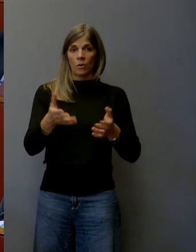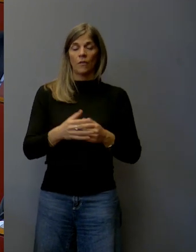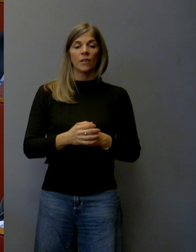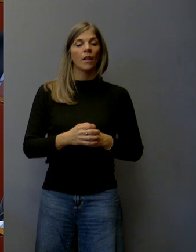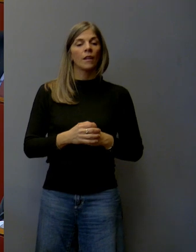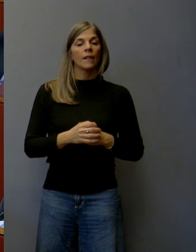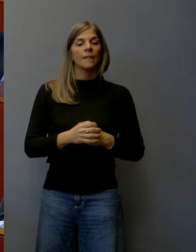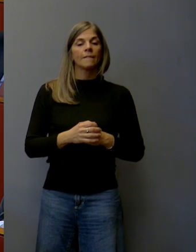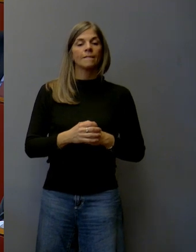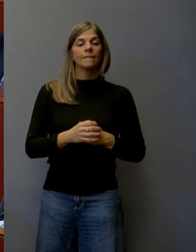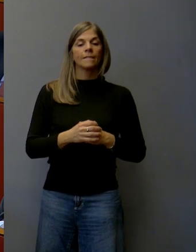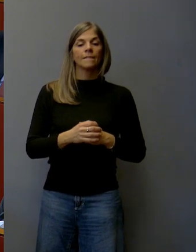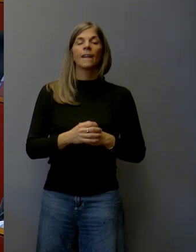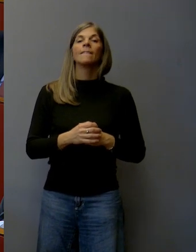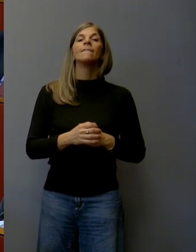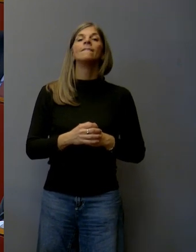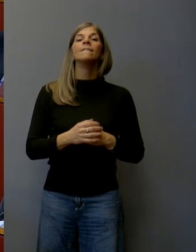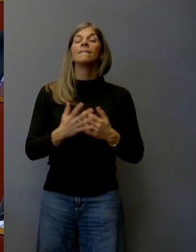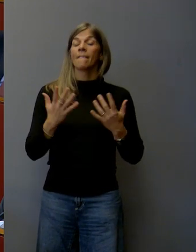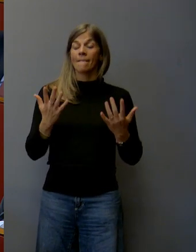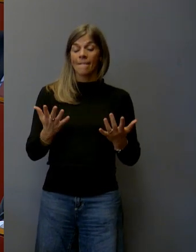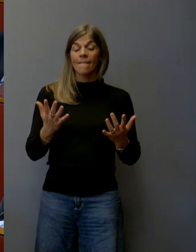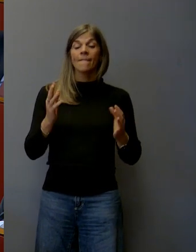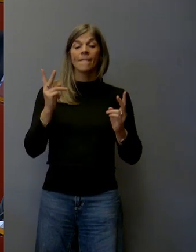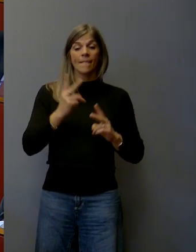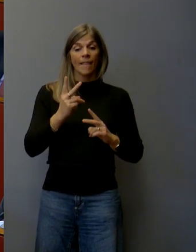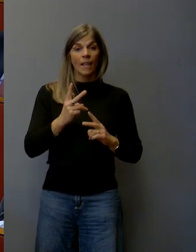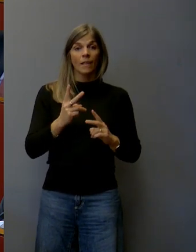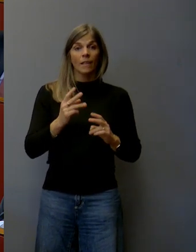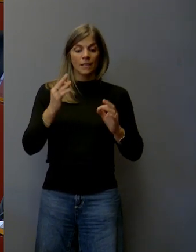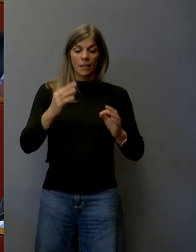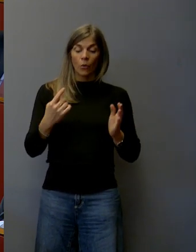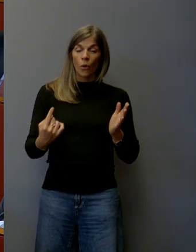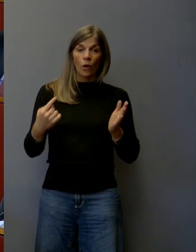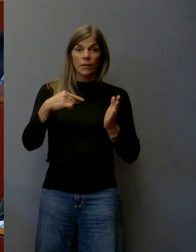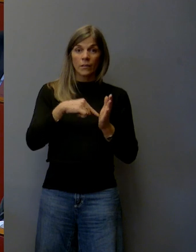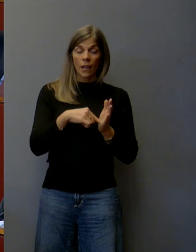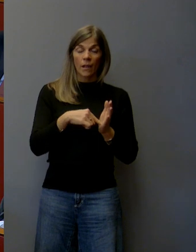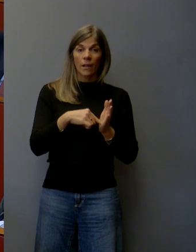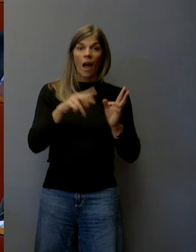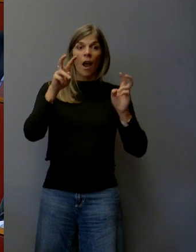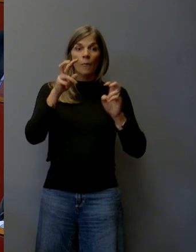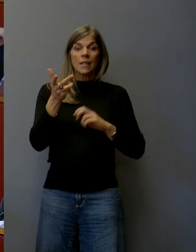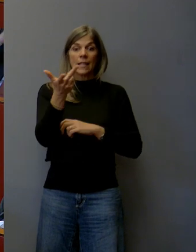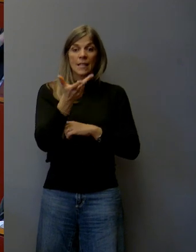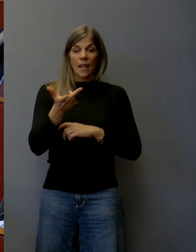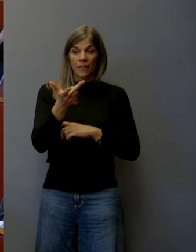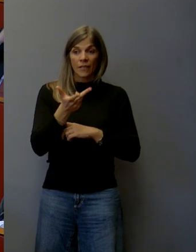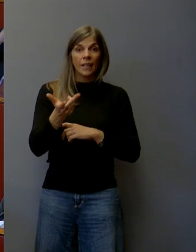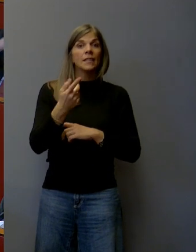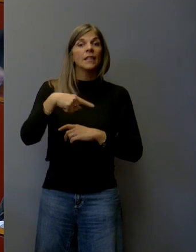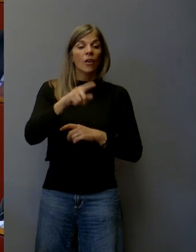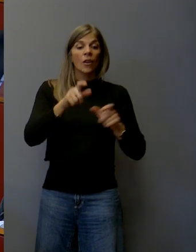e tornerà l'argomento dei servizi e del come dire e del e del come noi cittadini